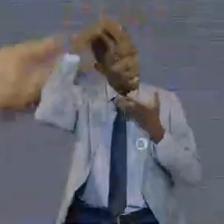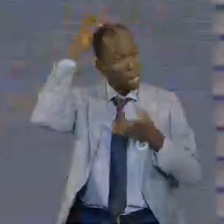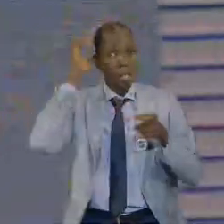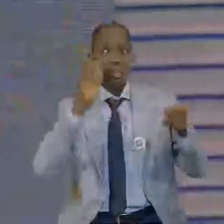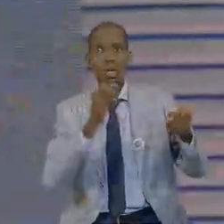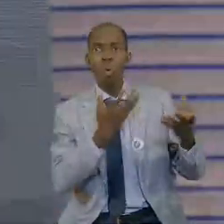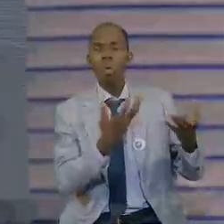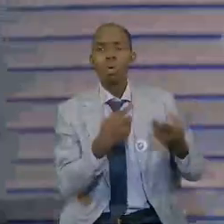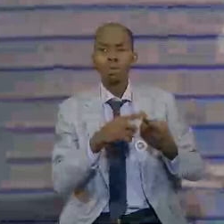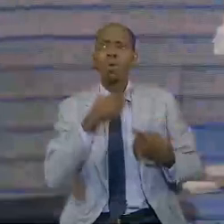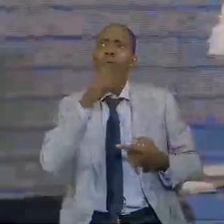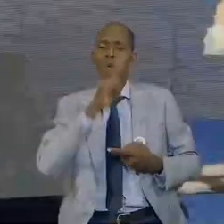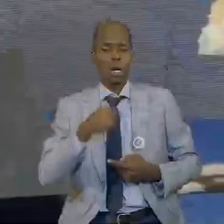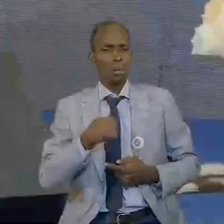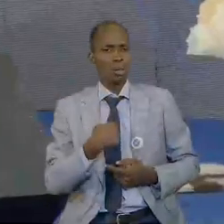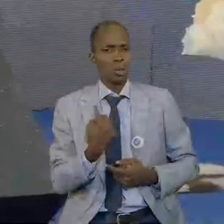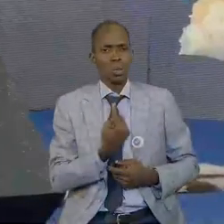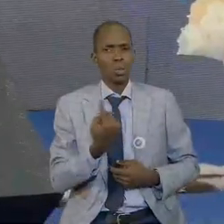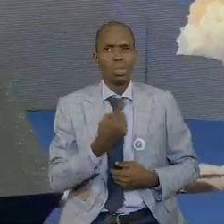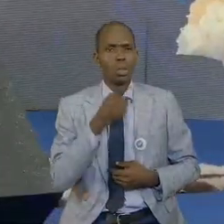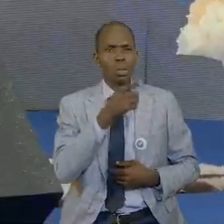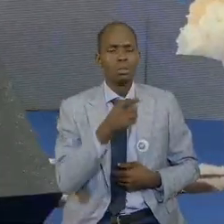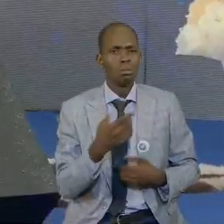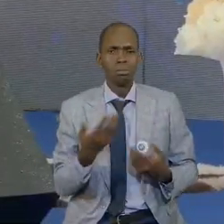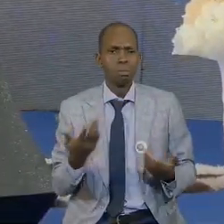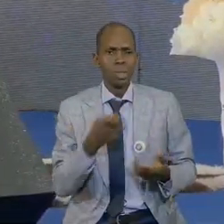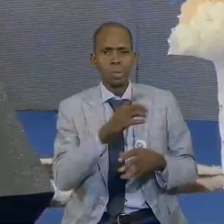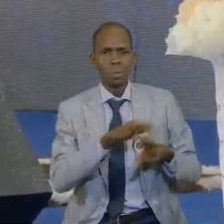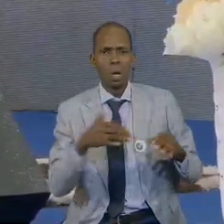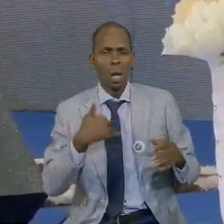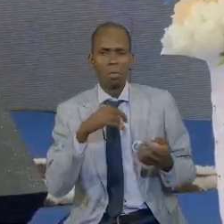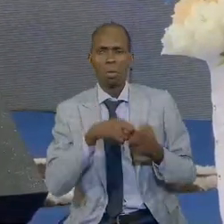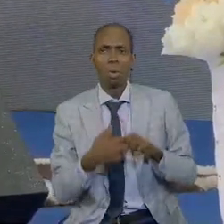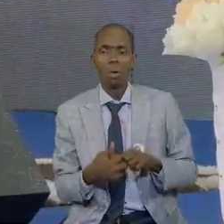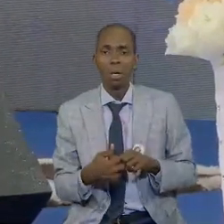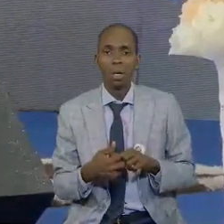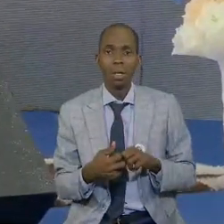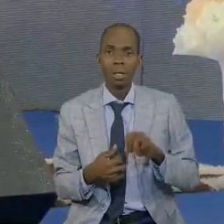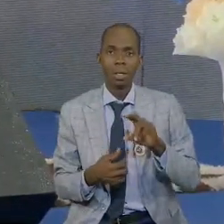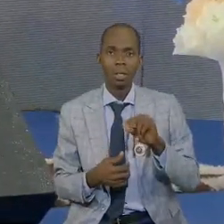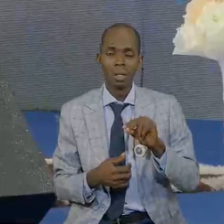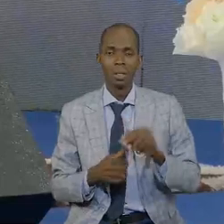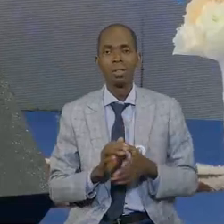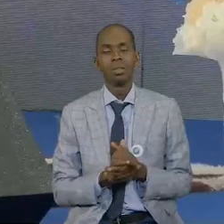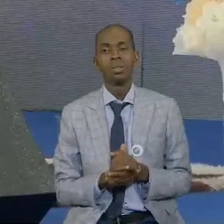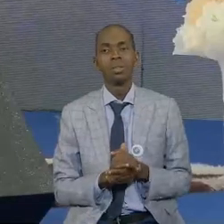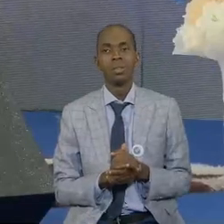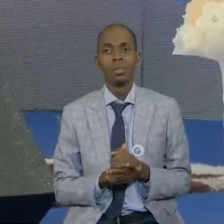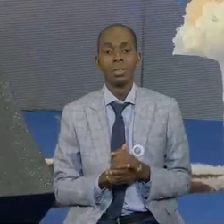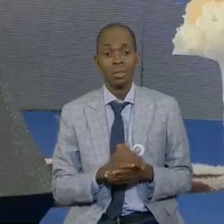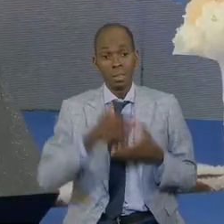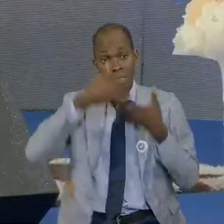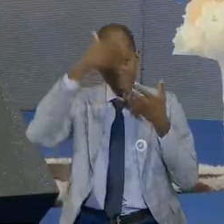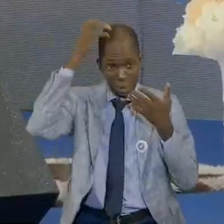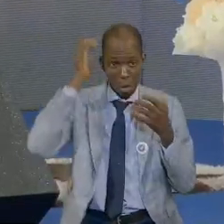up, I think he doesn't have a problem. Je pense que le lion qui est là-bas prêt à me dévorer n'a pas de problème. Those lions have